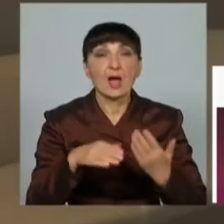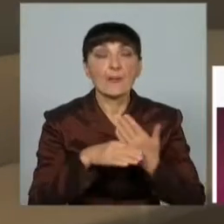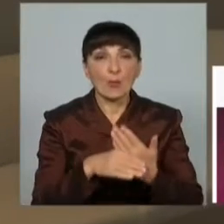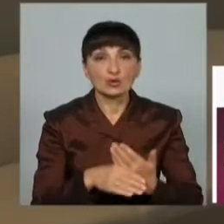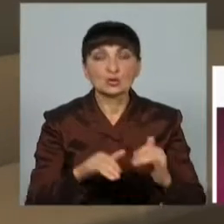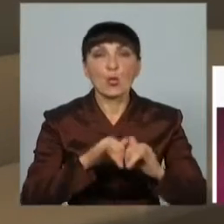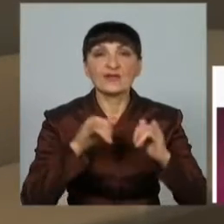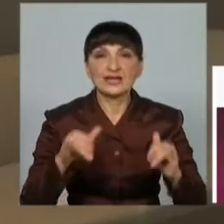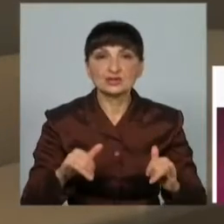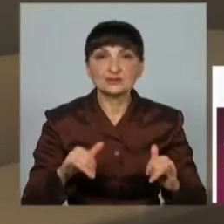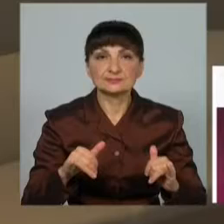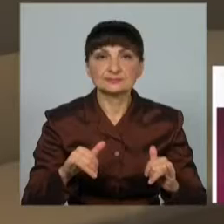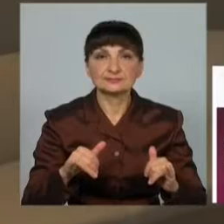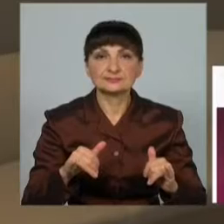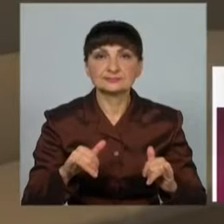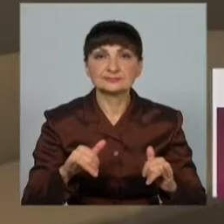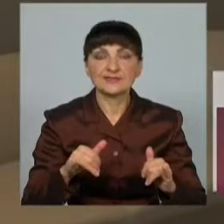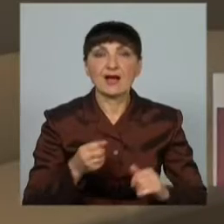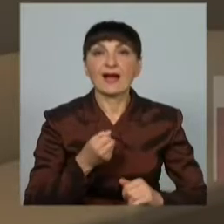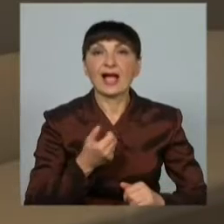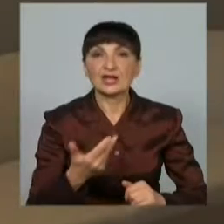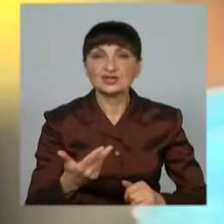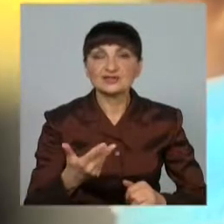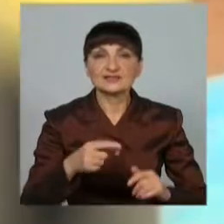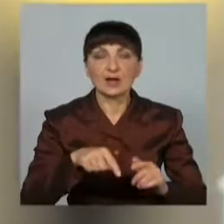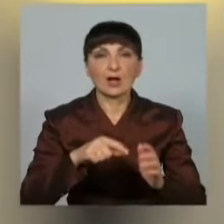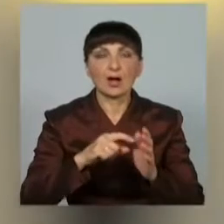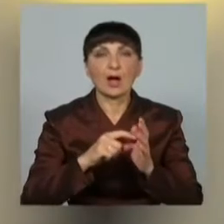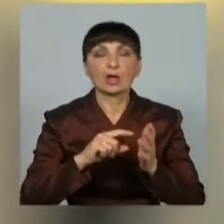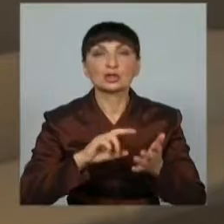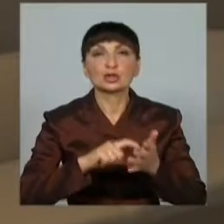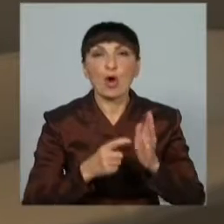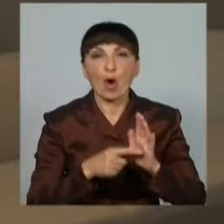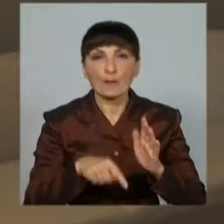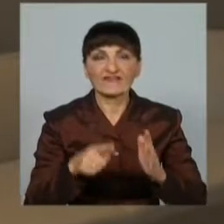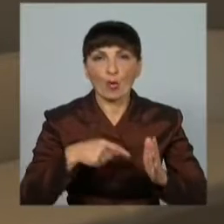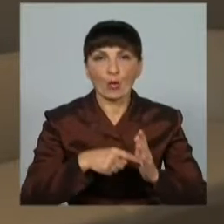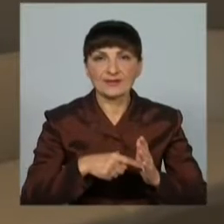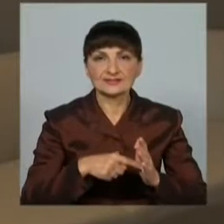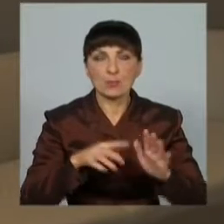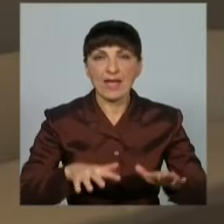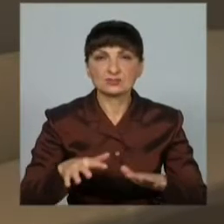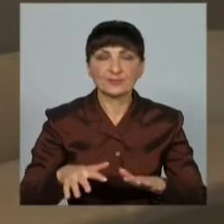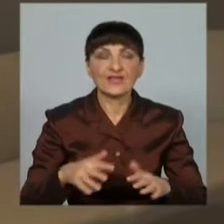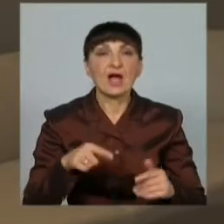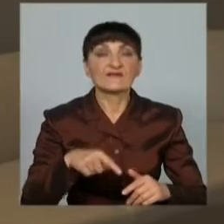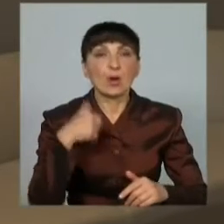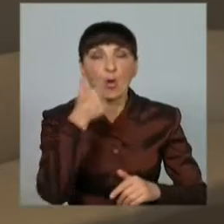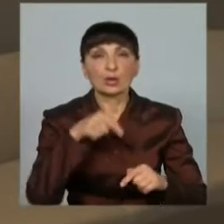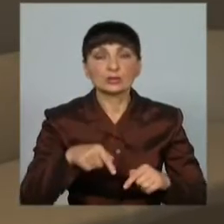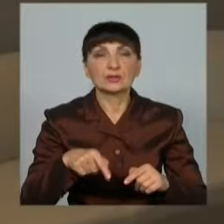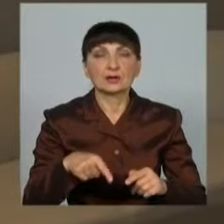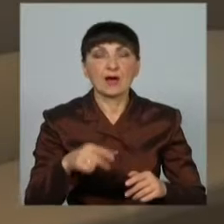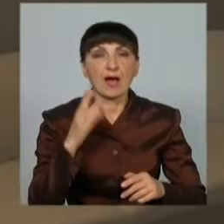позволит увеличить количество номерного фонда в городе. На текущее время количество номерного фонда в городе